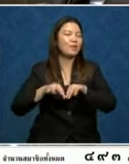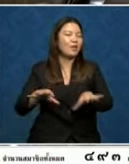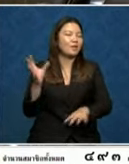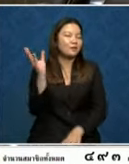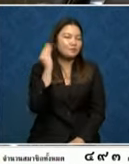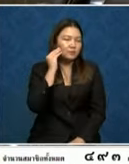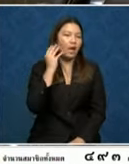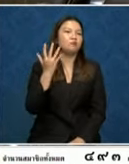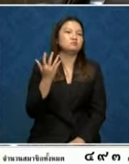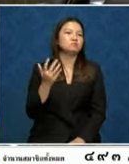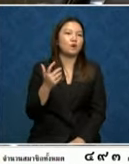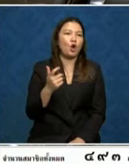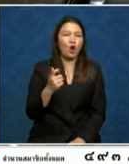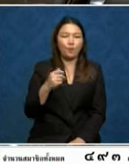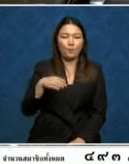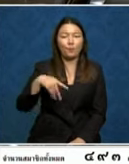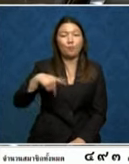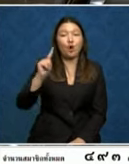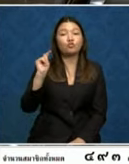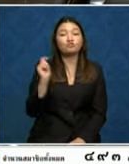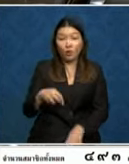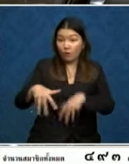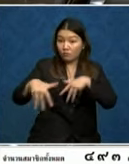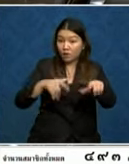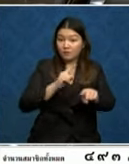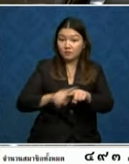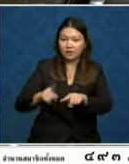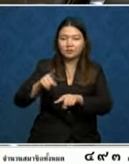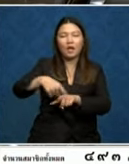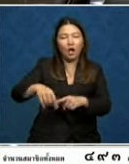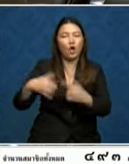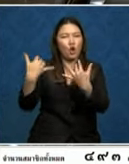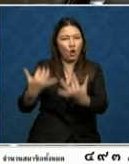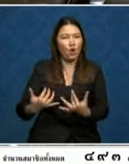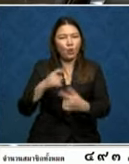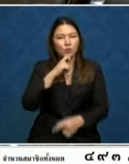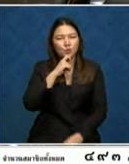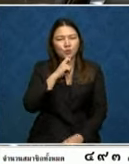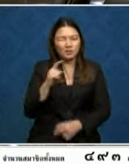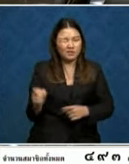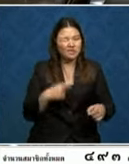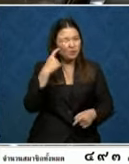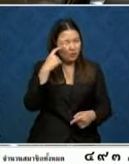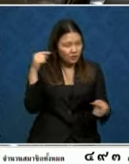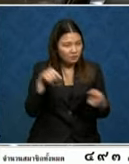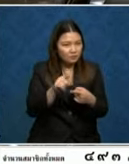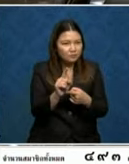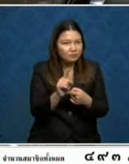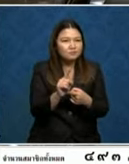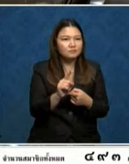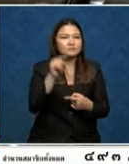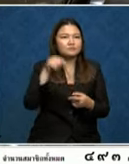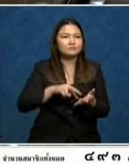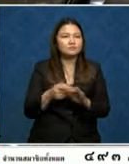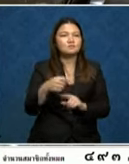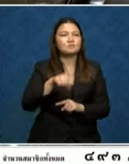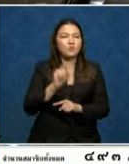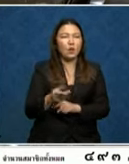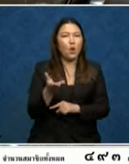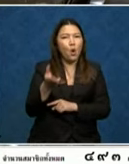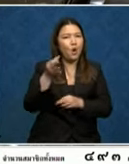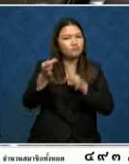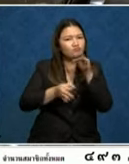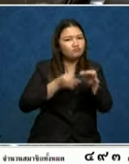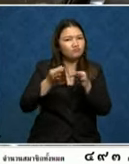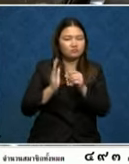การส่วท้องถิ่นรอกดหมายฉบับนี้อยู่ผมเคี้ลวมมอยู่สักสองสามประเด็นครัที่จำเป็นต้องขออฌิปราย